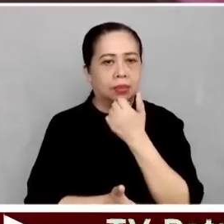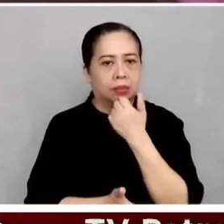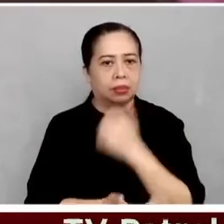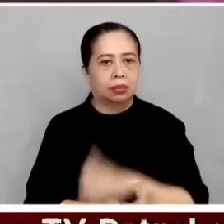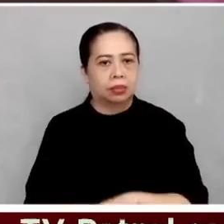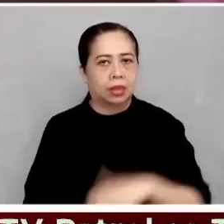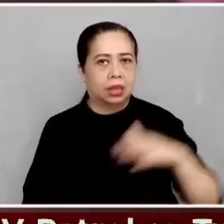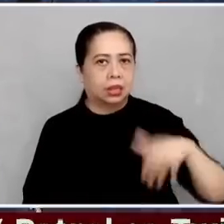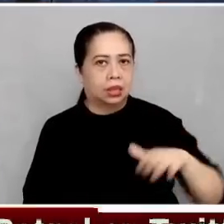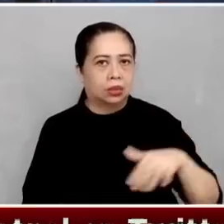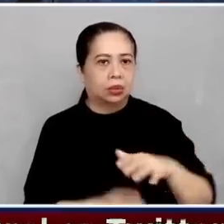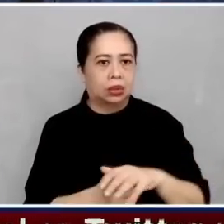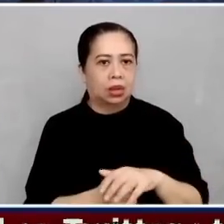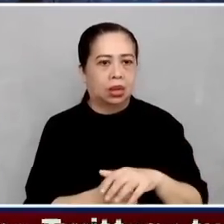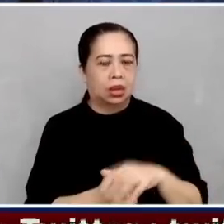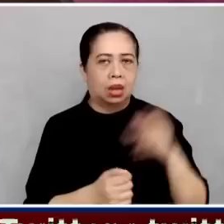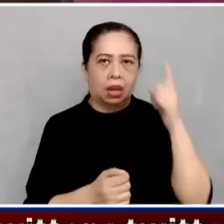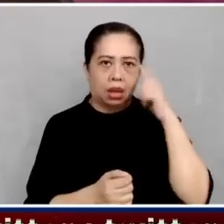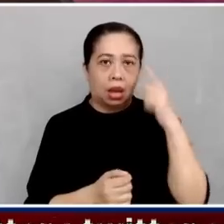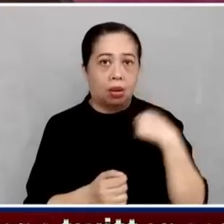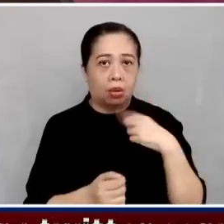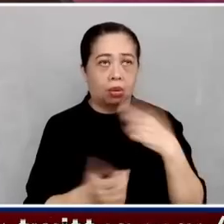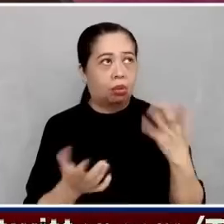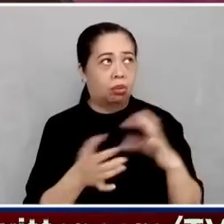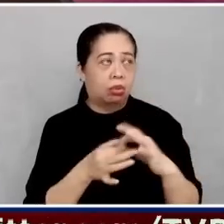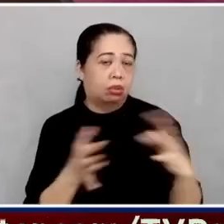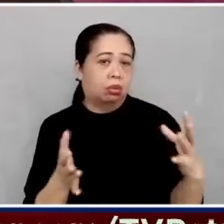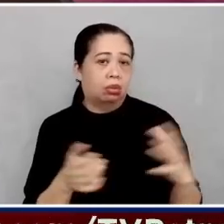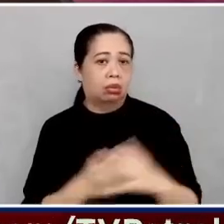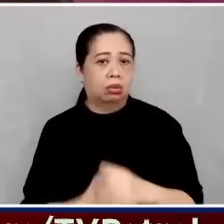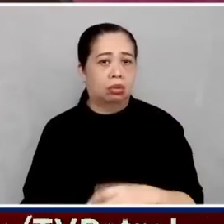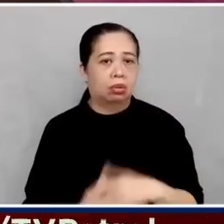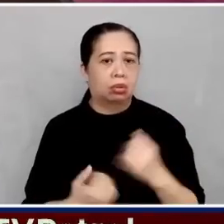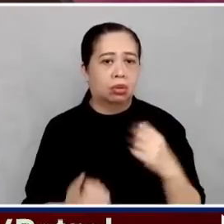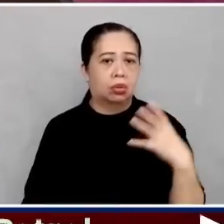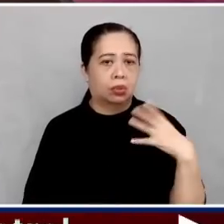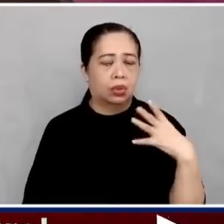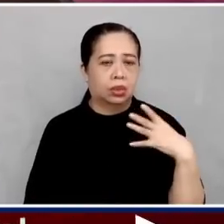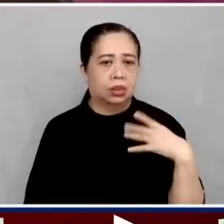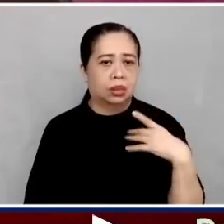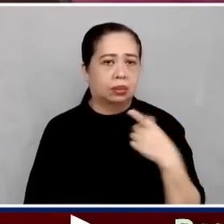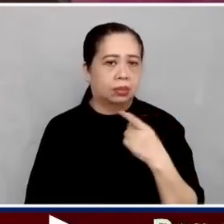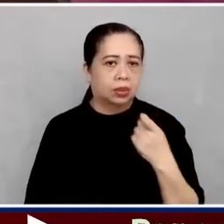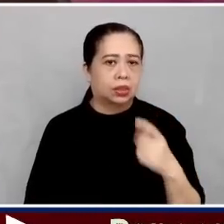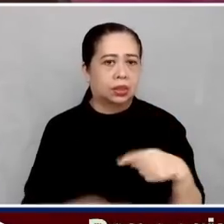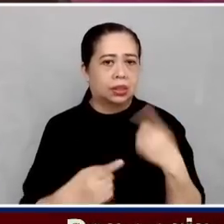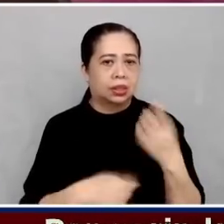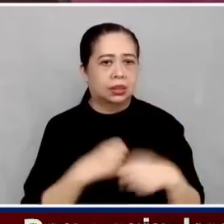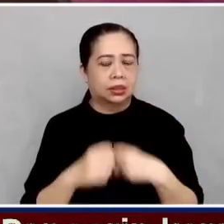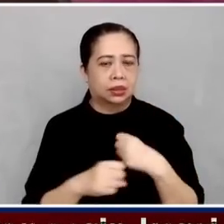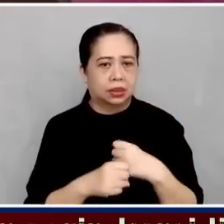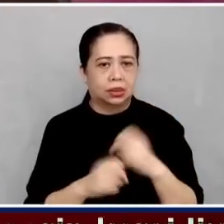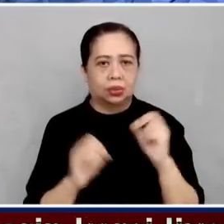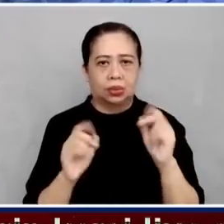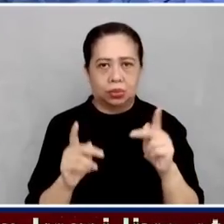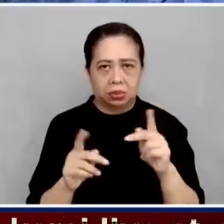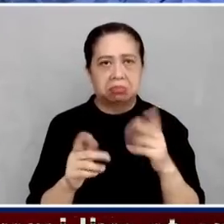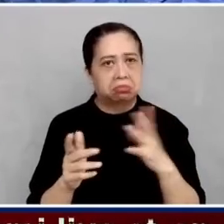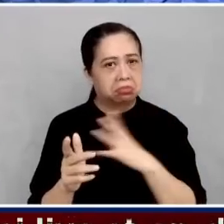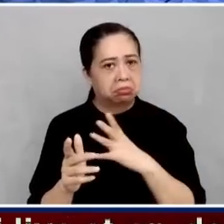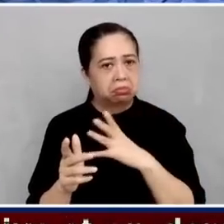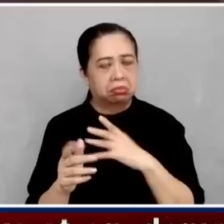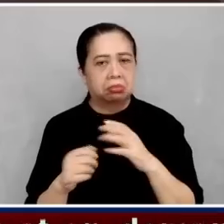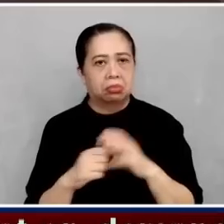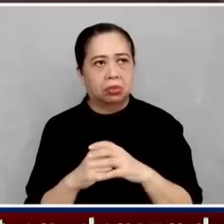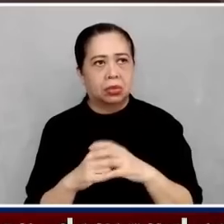ko na din talaga na advice na wala na ako dun. So ano lang, maghintay lang, sir. Kasi since last year din naman, sir, okay din talaga, sir. Actually, sir,